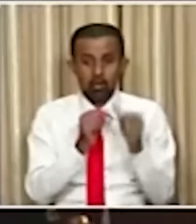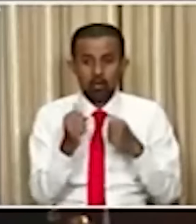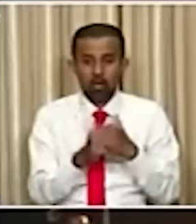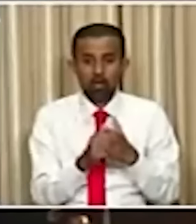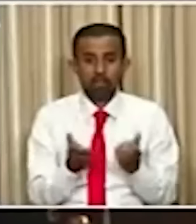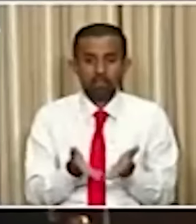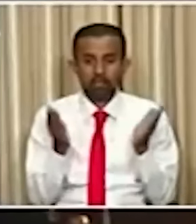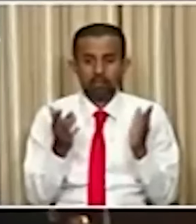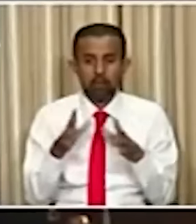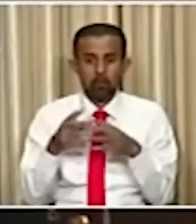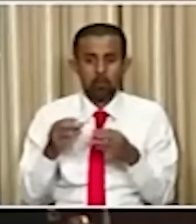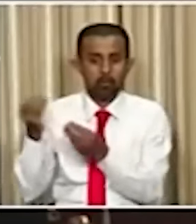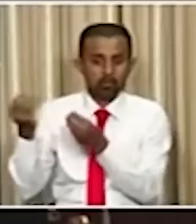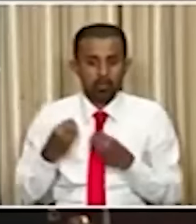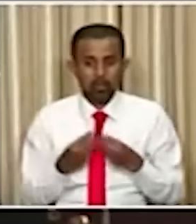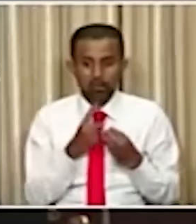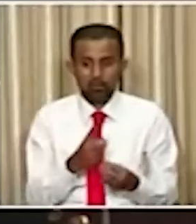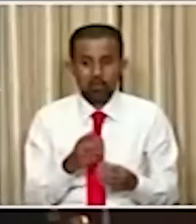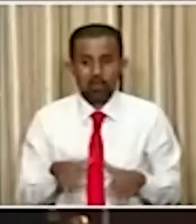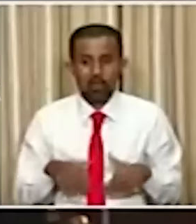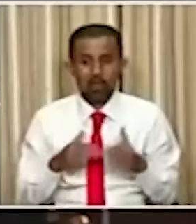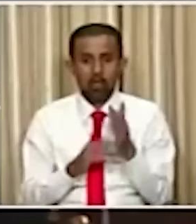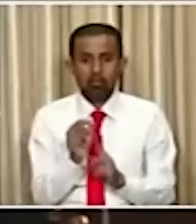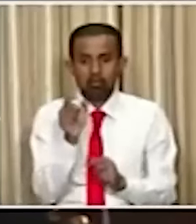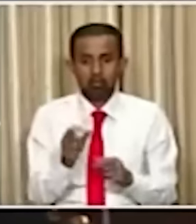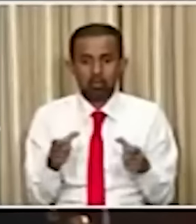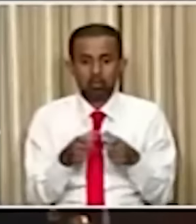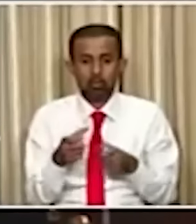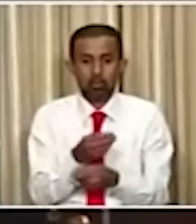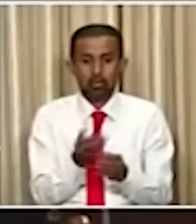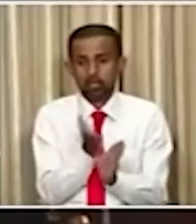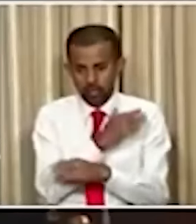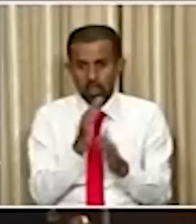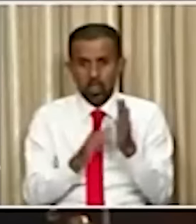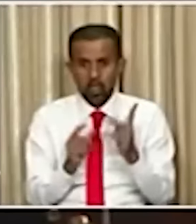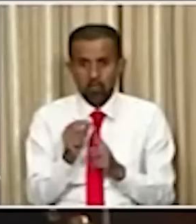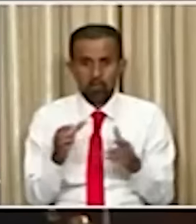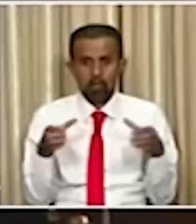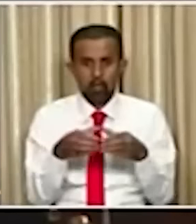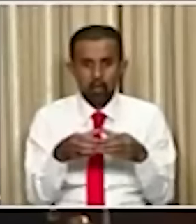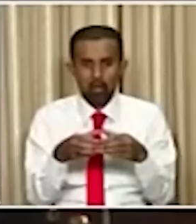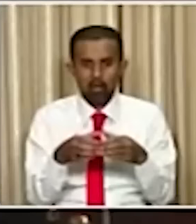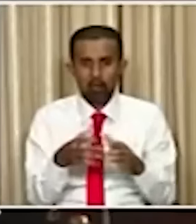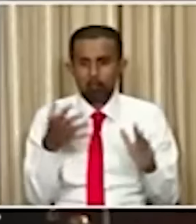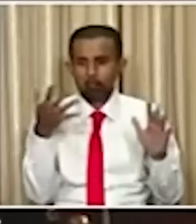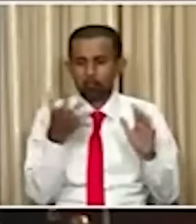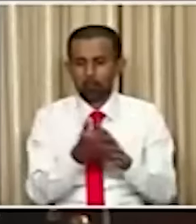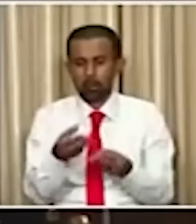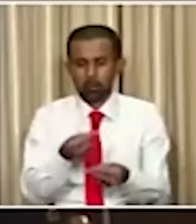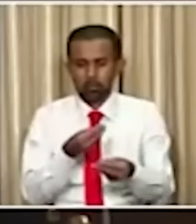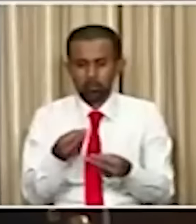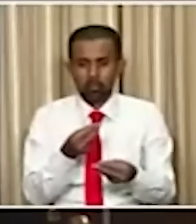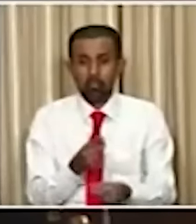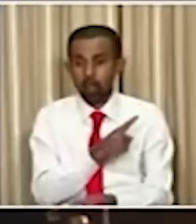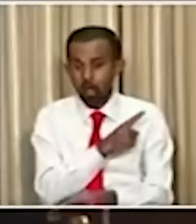India and Amutrav again the Kiela, Mirate Sauki Amativa from Kandam, Hitabu Amativa from Kandam, Karabutu Sitakandanua,